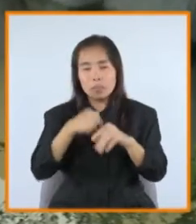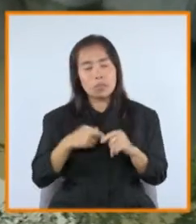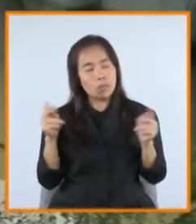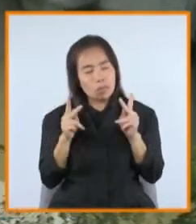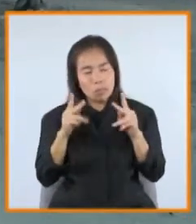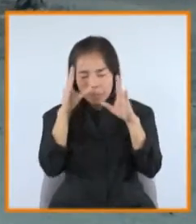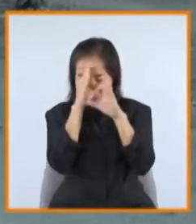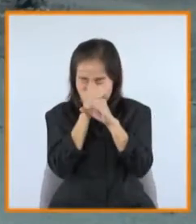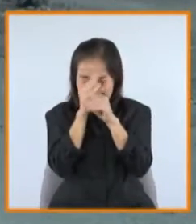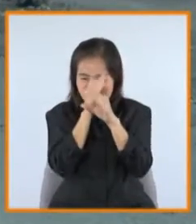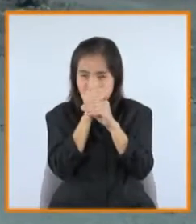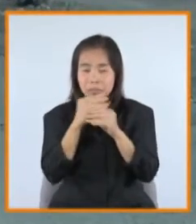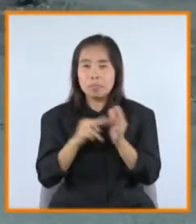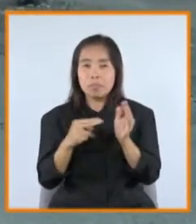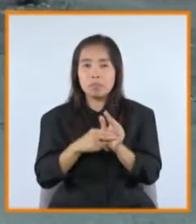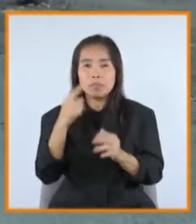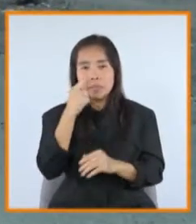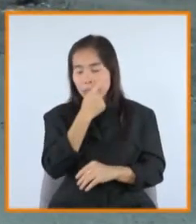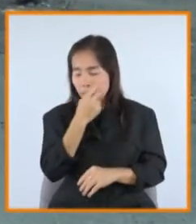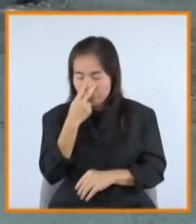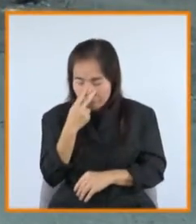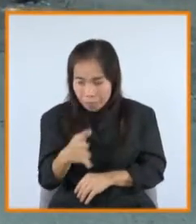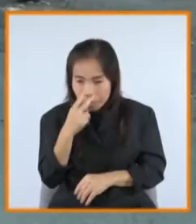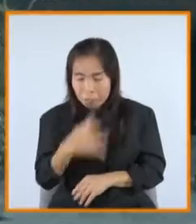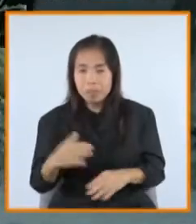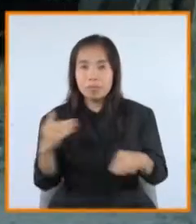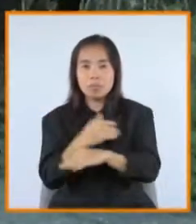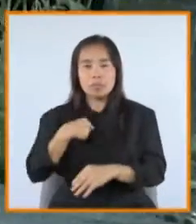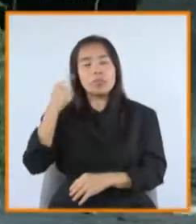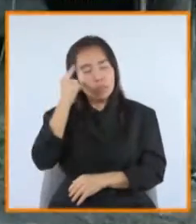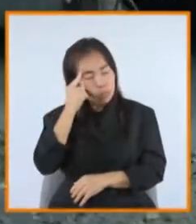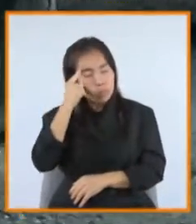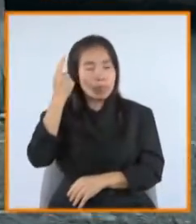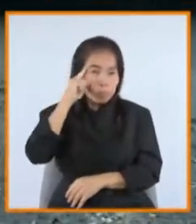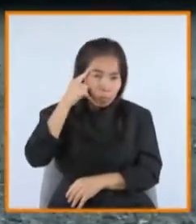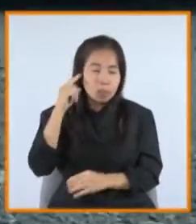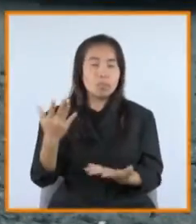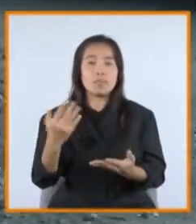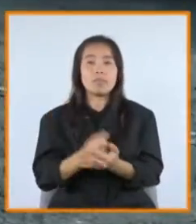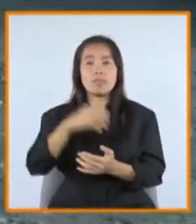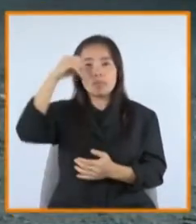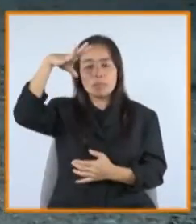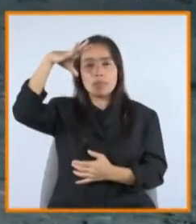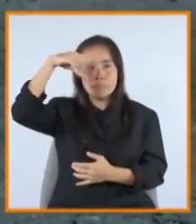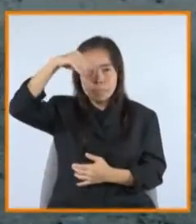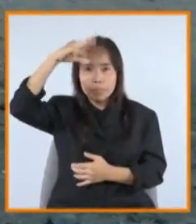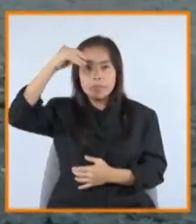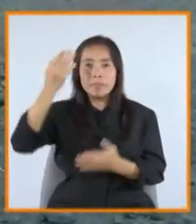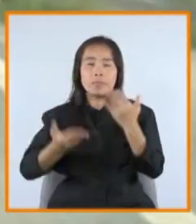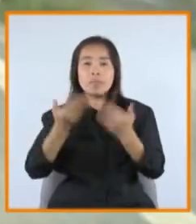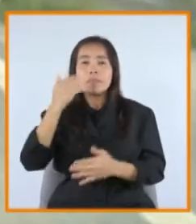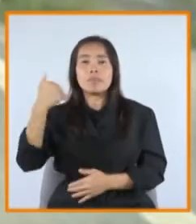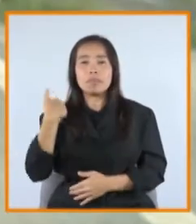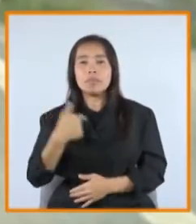มืดๆทางมันจะไม่ค่อยเห็นคือคนรู้มั่งไม่รู้มั่งไฟก็ติดมั่งก็ไม่ติดมั่งอะไรเงี้ย